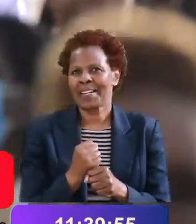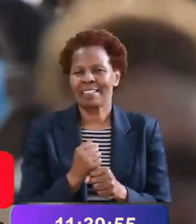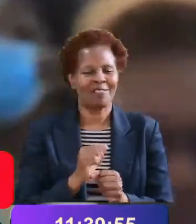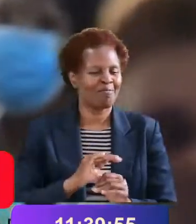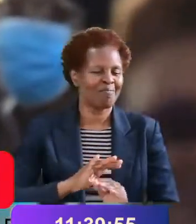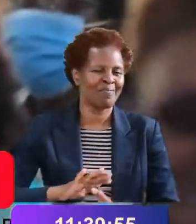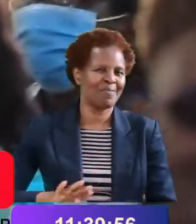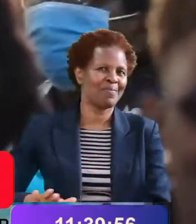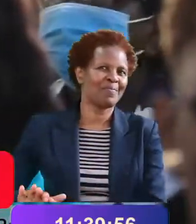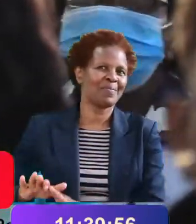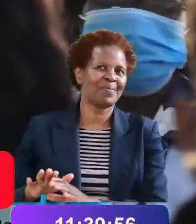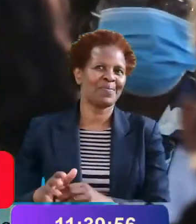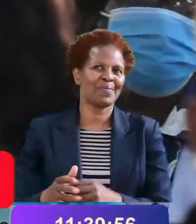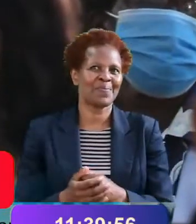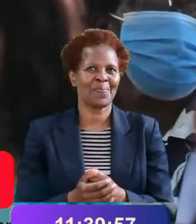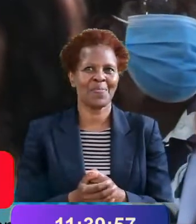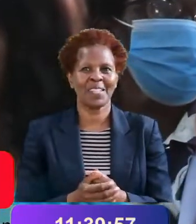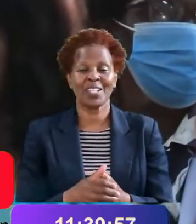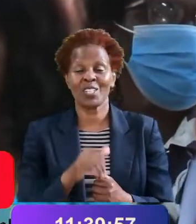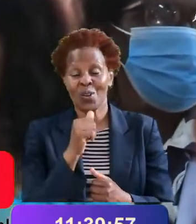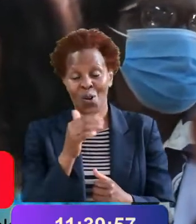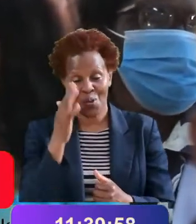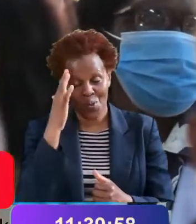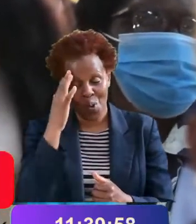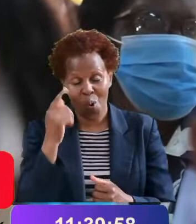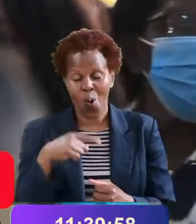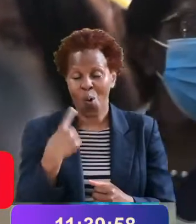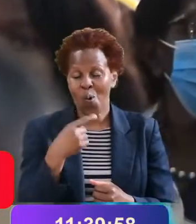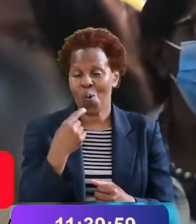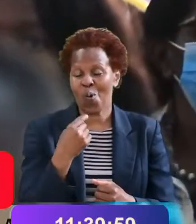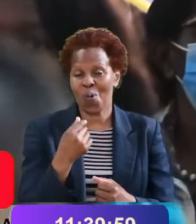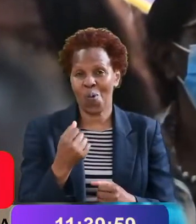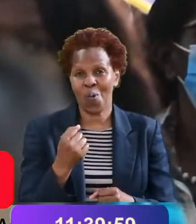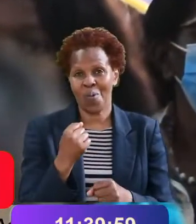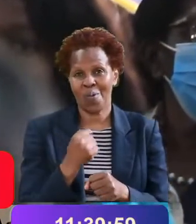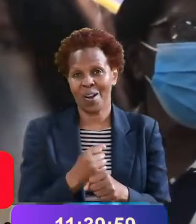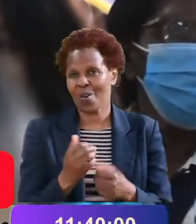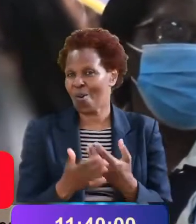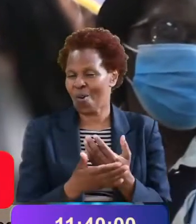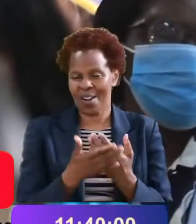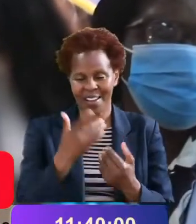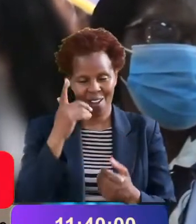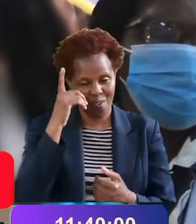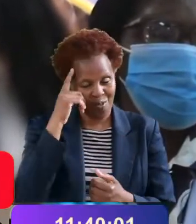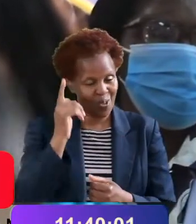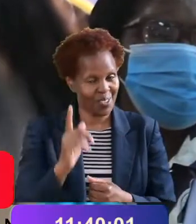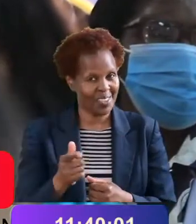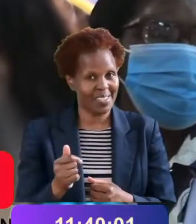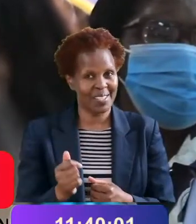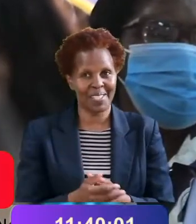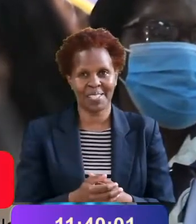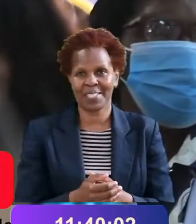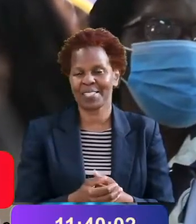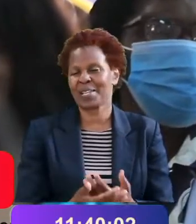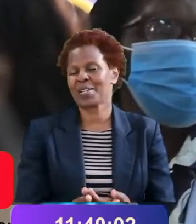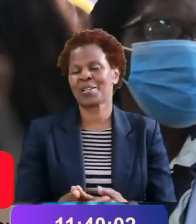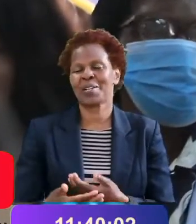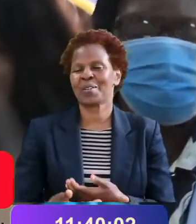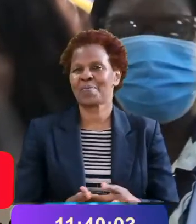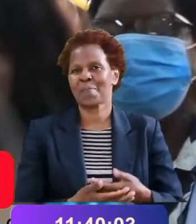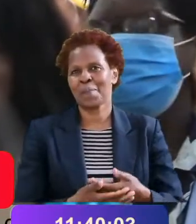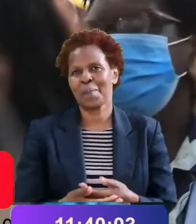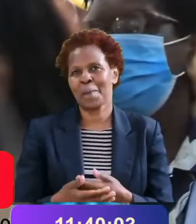wanaenda. Hawajui ni nani atapalilia, ni nani atamwagilia maji, yao tu ni kupanda.